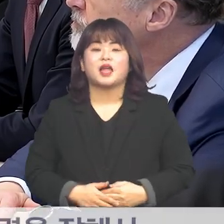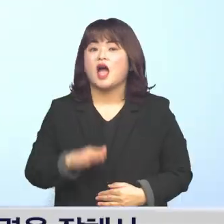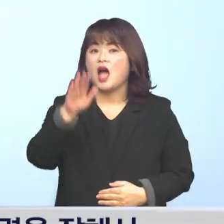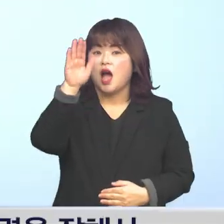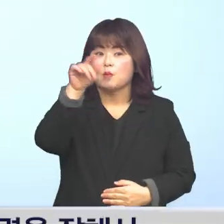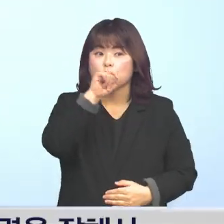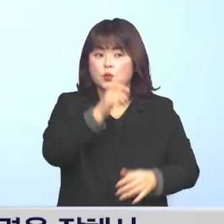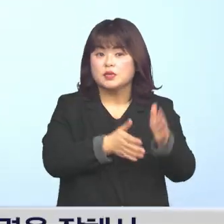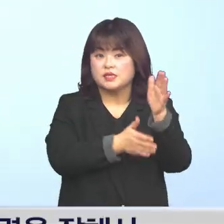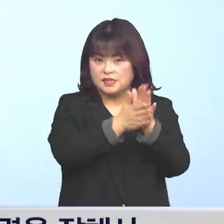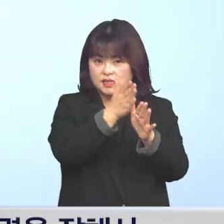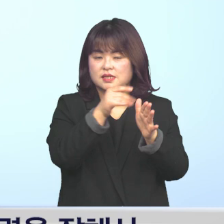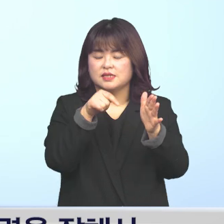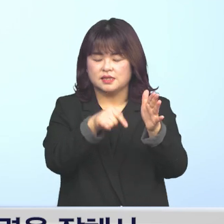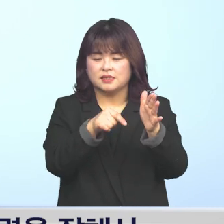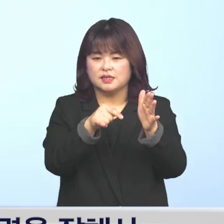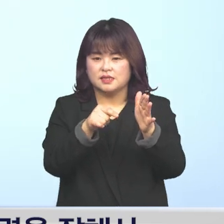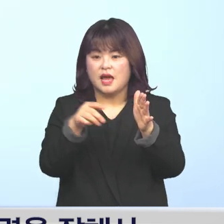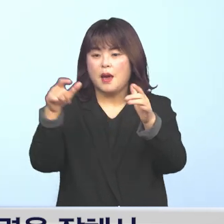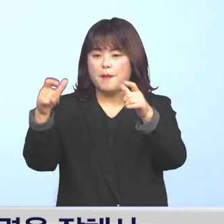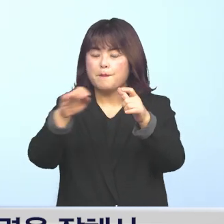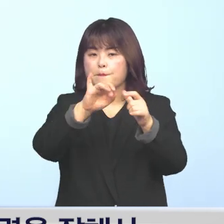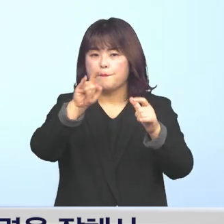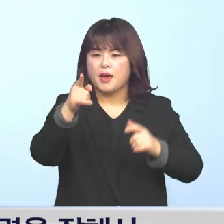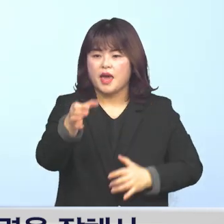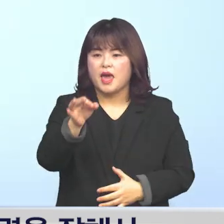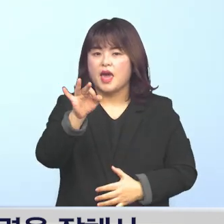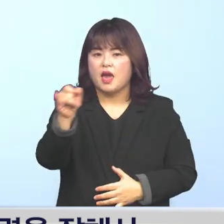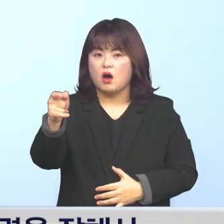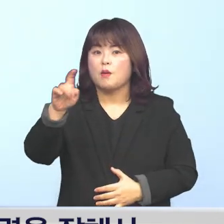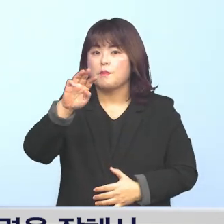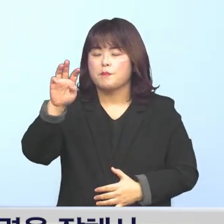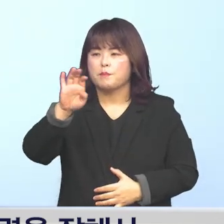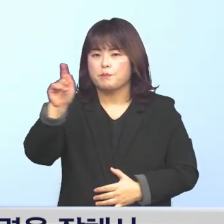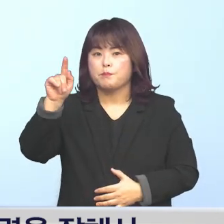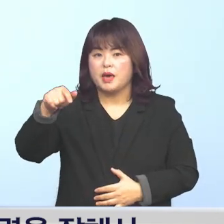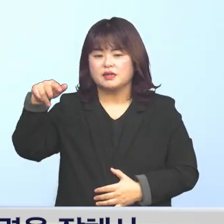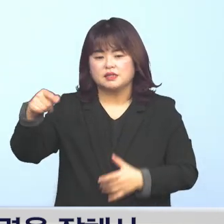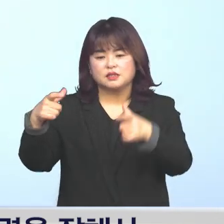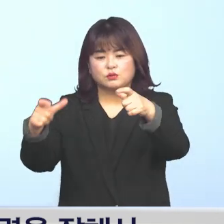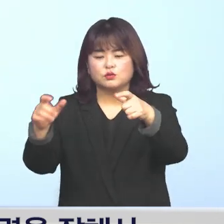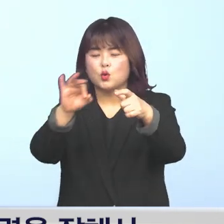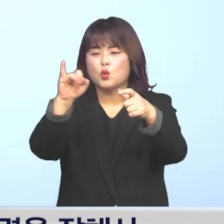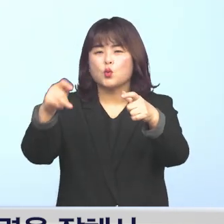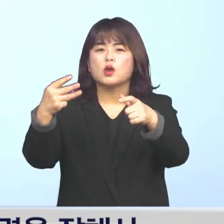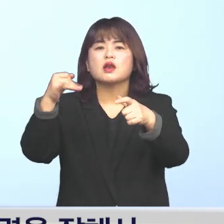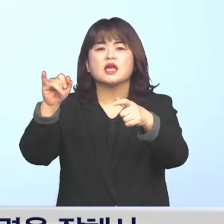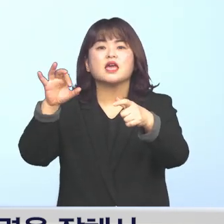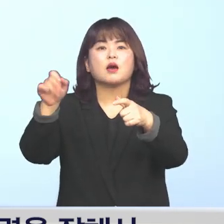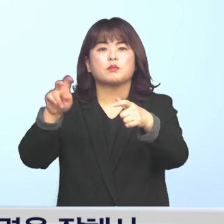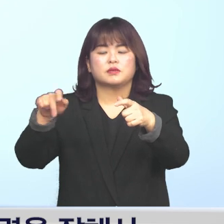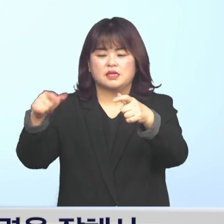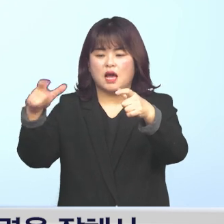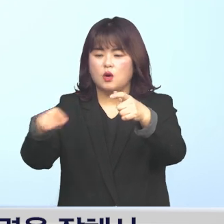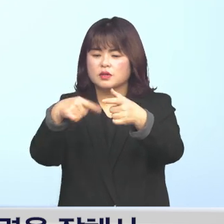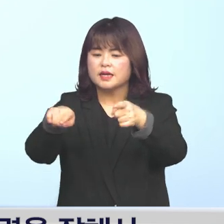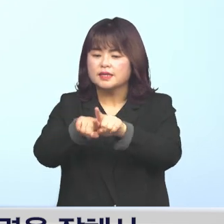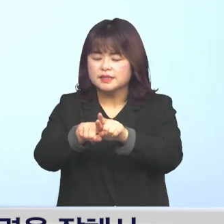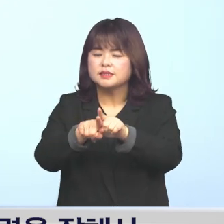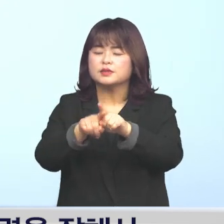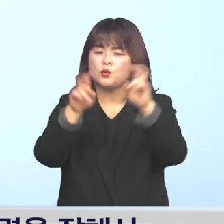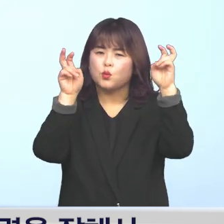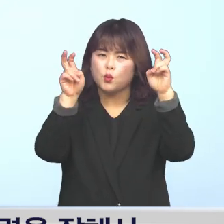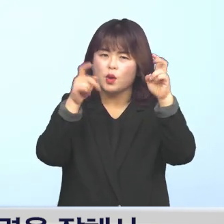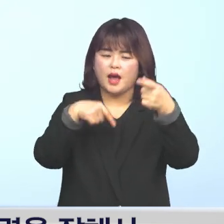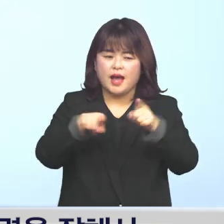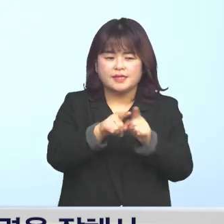앞으로 용인과 페어팩스 카운티, 윌리엄슨 카운티가 더욱더 교류 협력을 잘해서 우리 용인